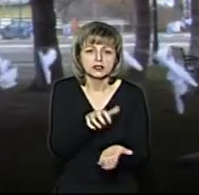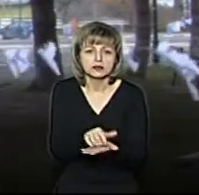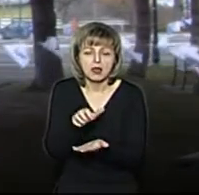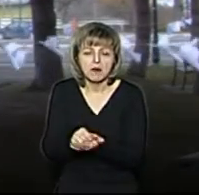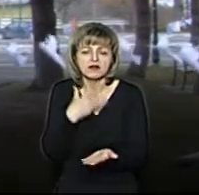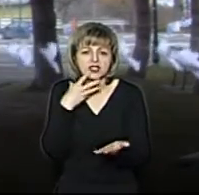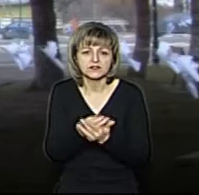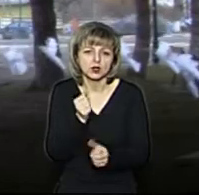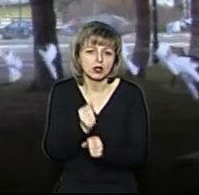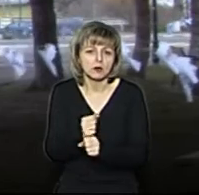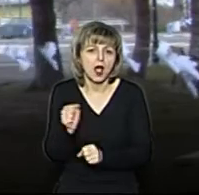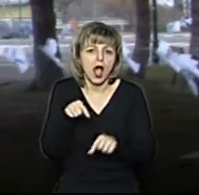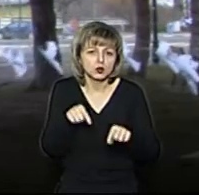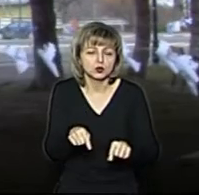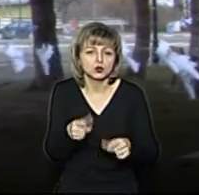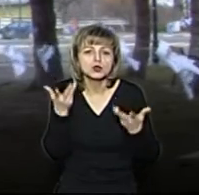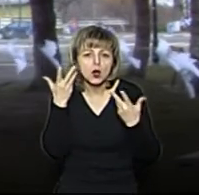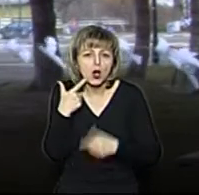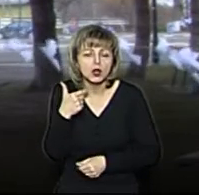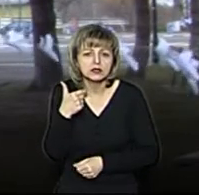своєю роботою, а тут, коли